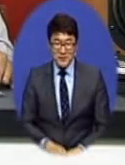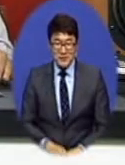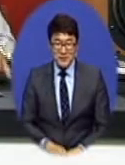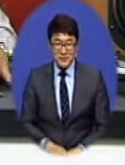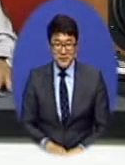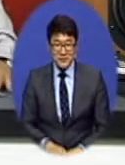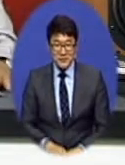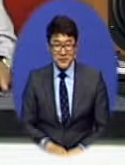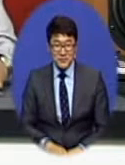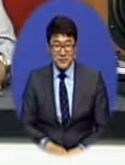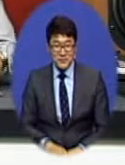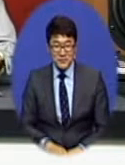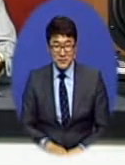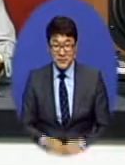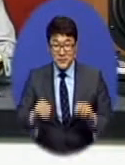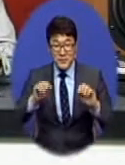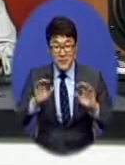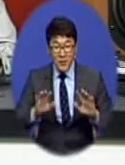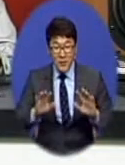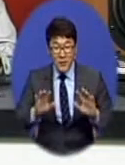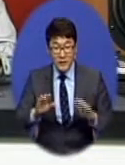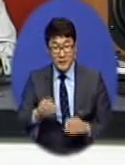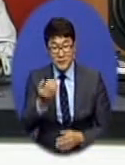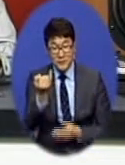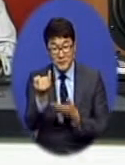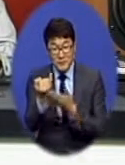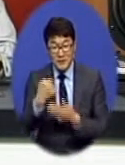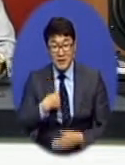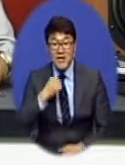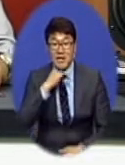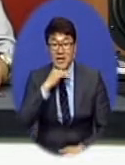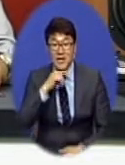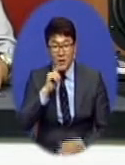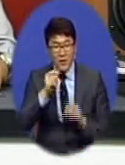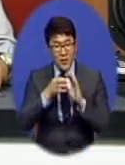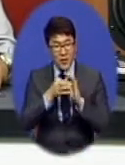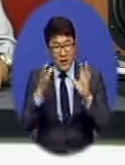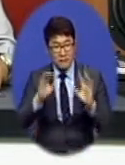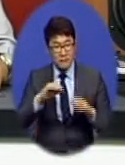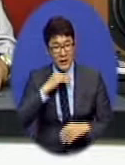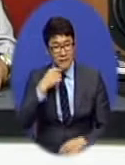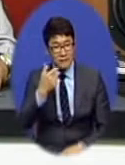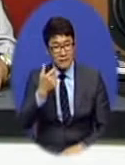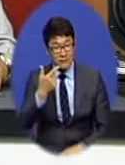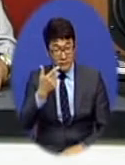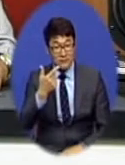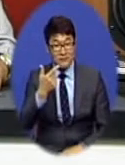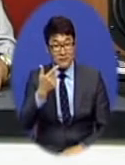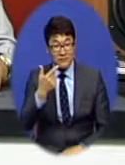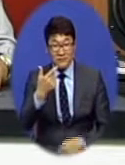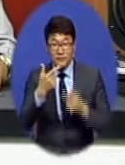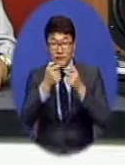네. 자, 오늘 최현주님의 내 나이가 어때서 지금 66세,